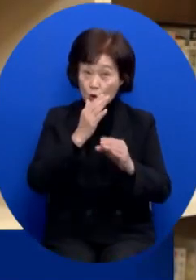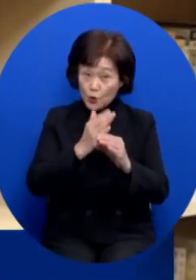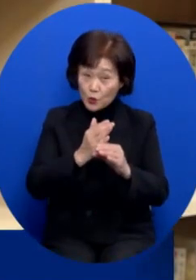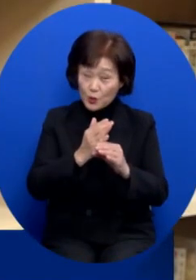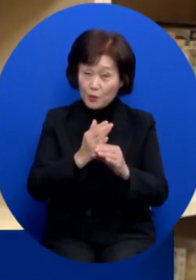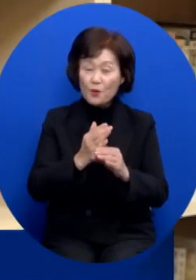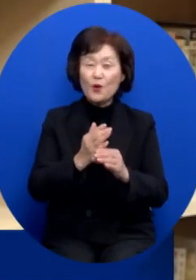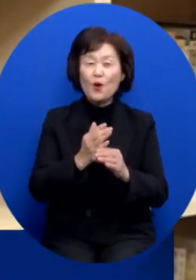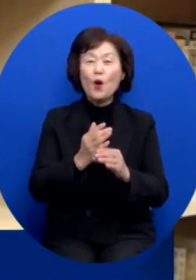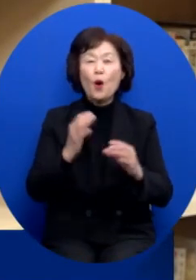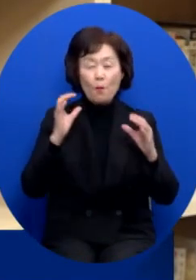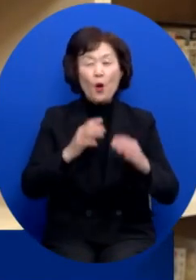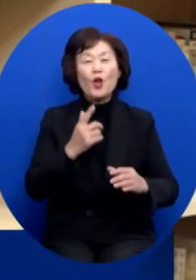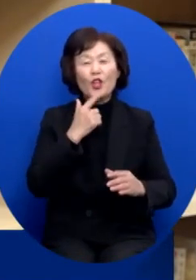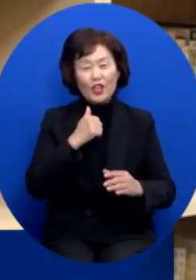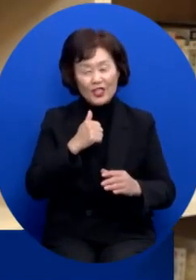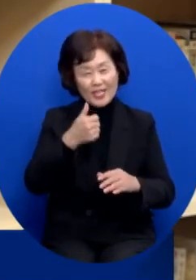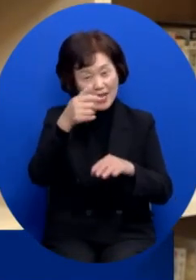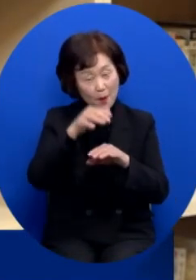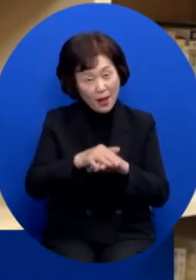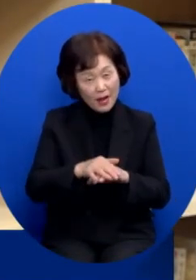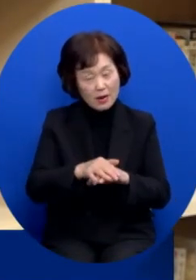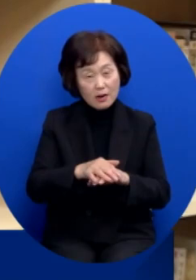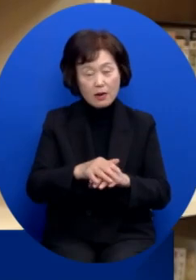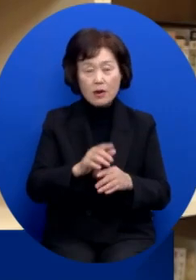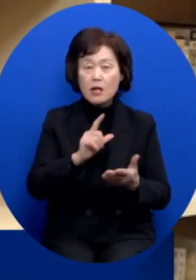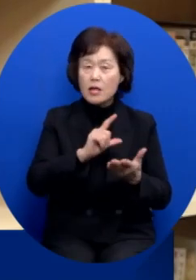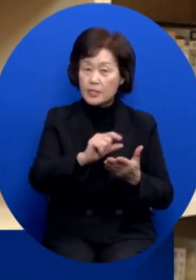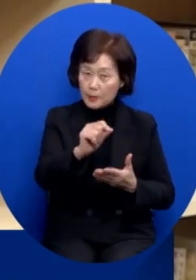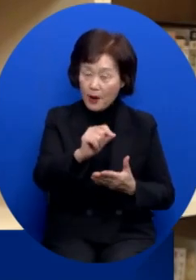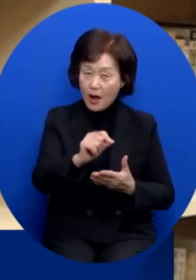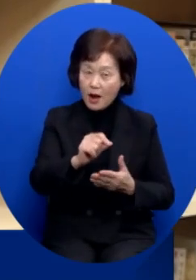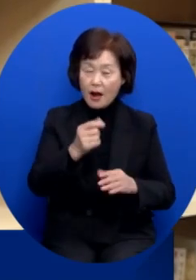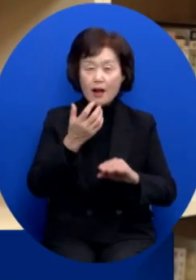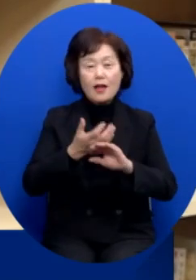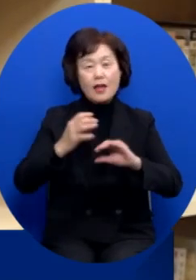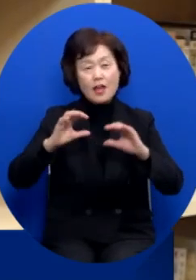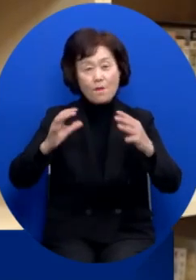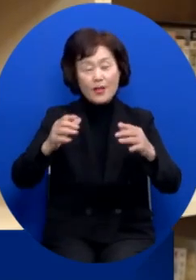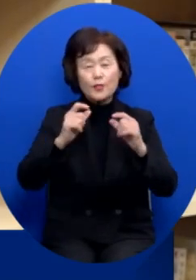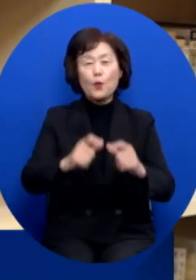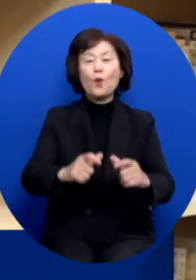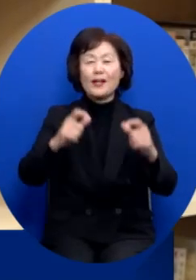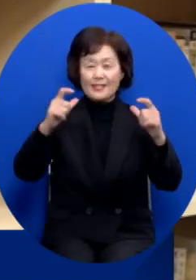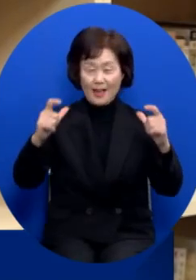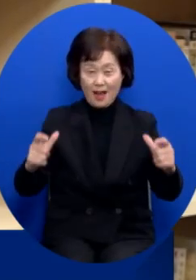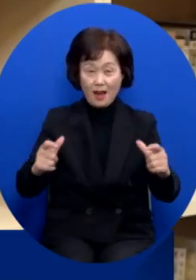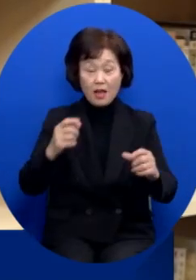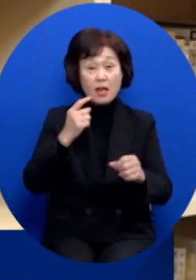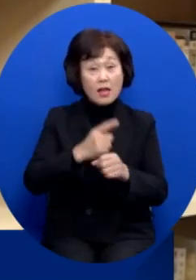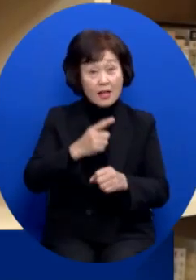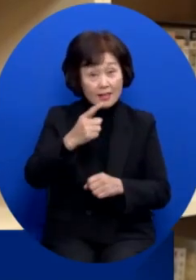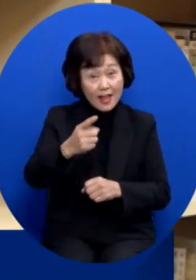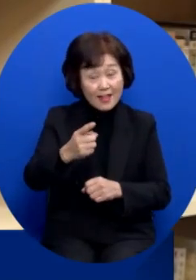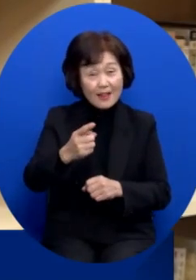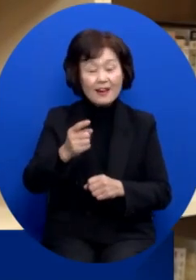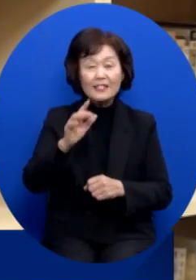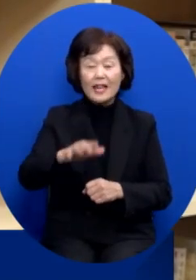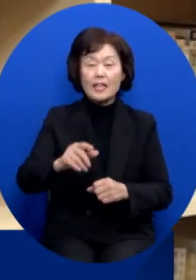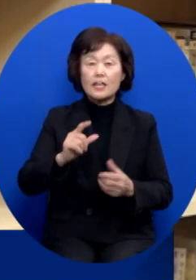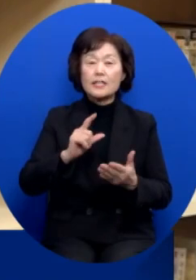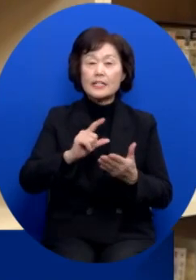하던 집회를 지방에서도 하고 또 해외에서도 이제 확장해서 했는데 내년에는 그